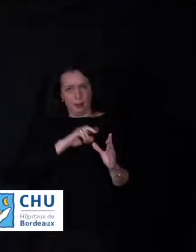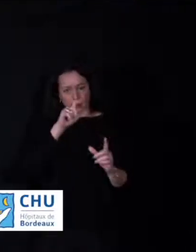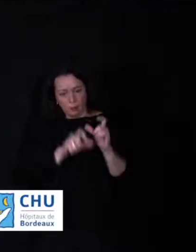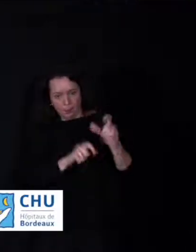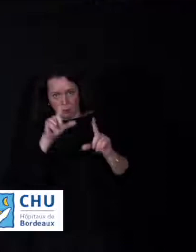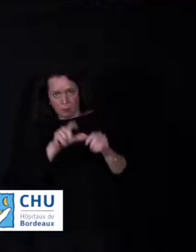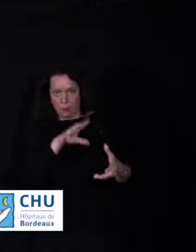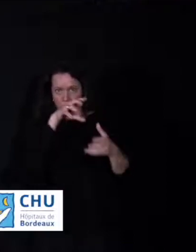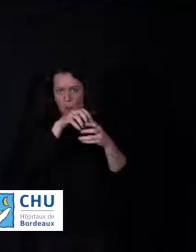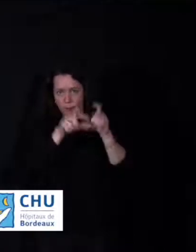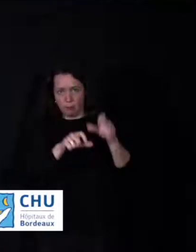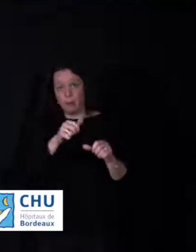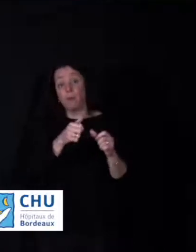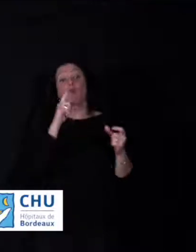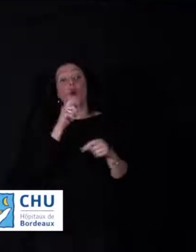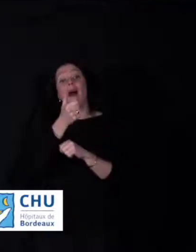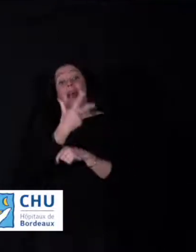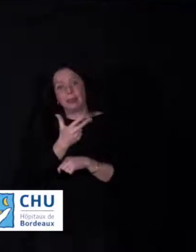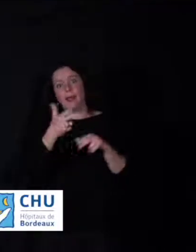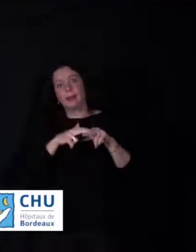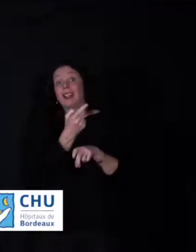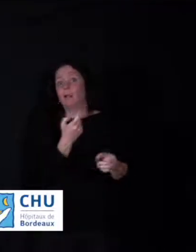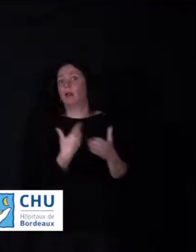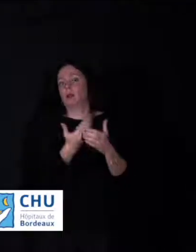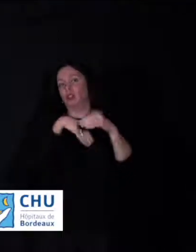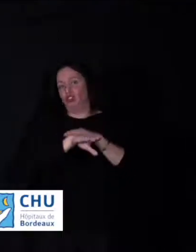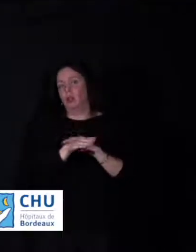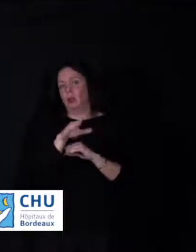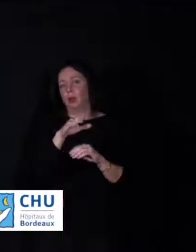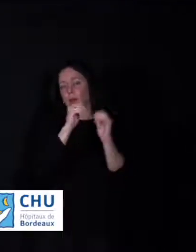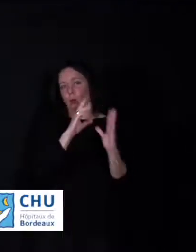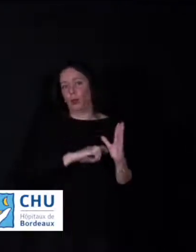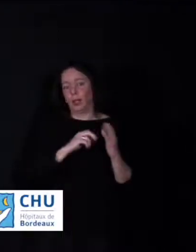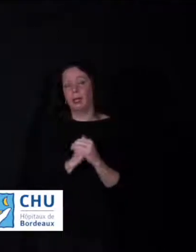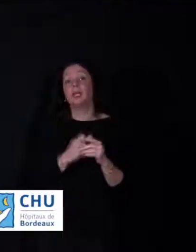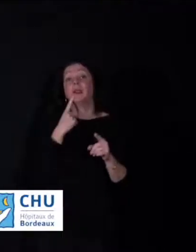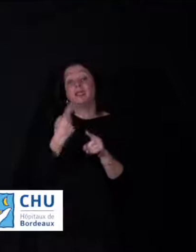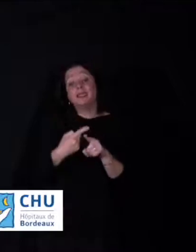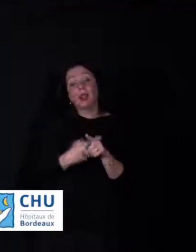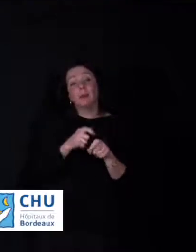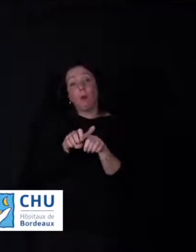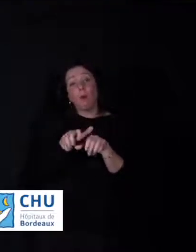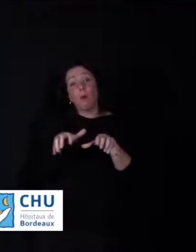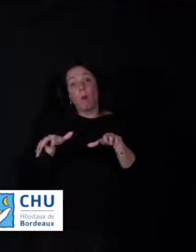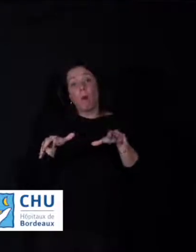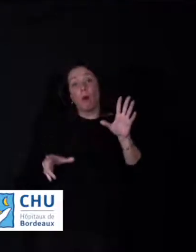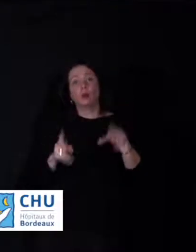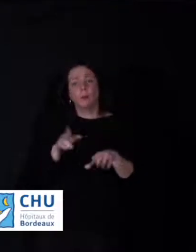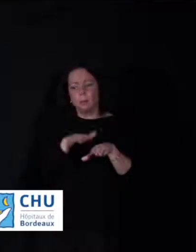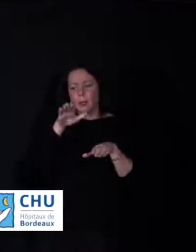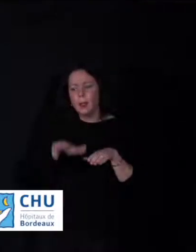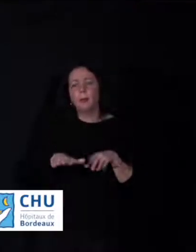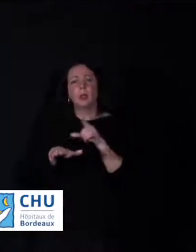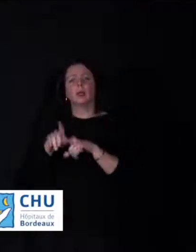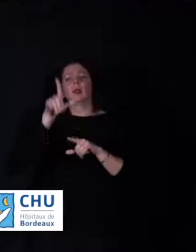représentent un tiers des décès. Et puis, au fil de l'eau, on va vacciner de plus en plus de personnes. Donc la deuxième étape, les